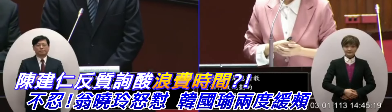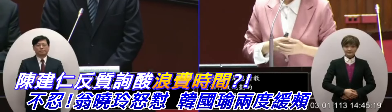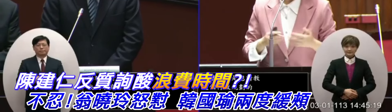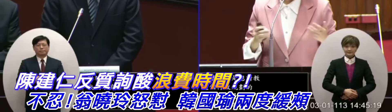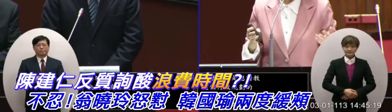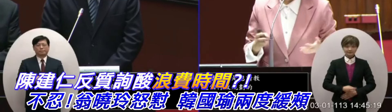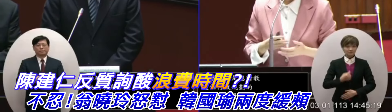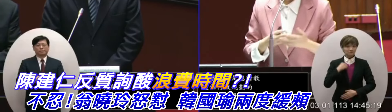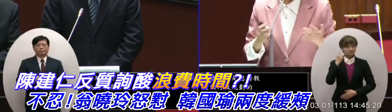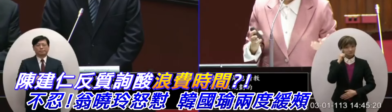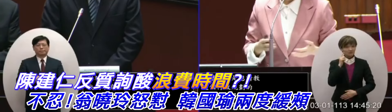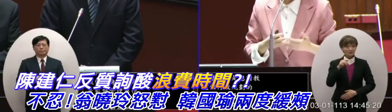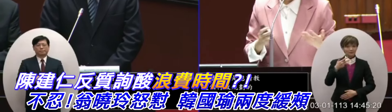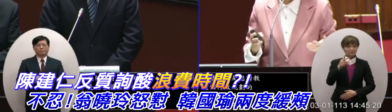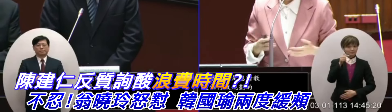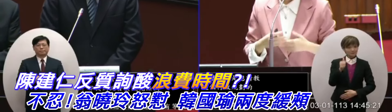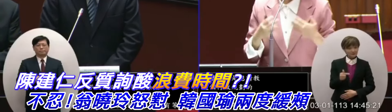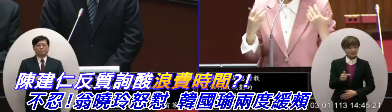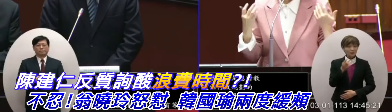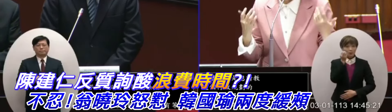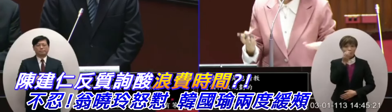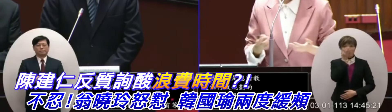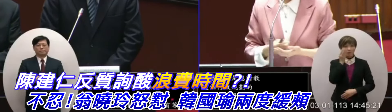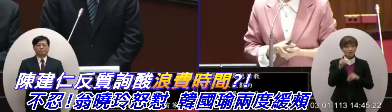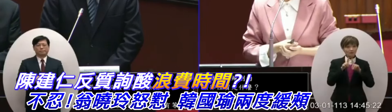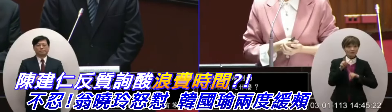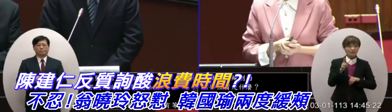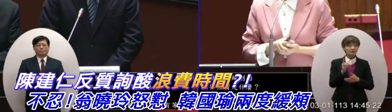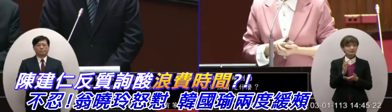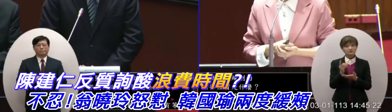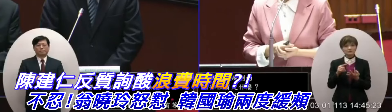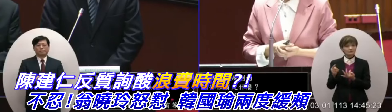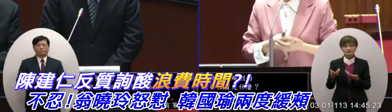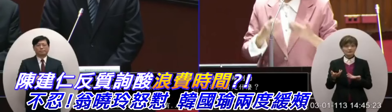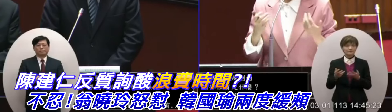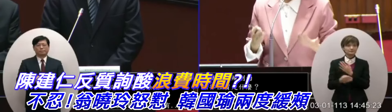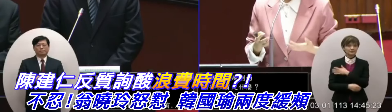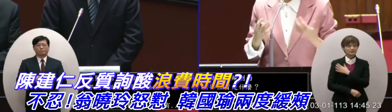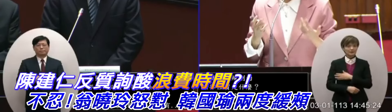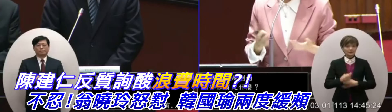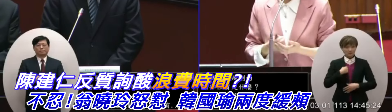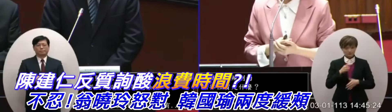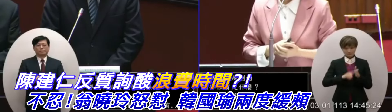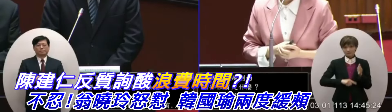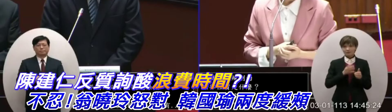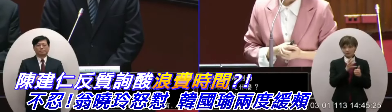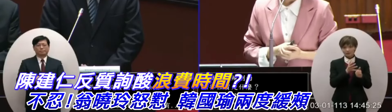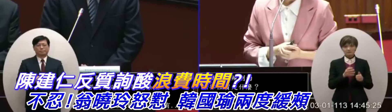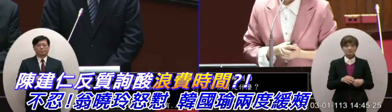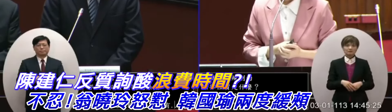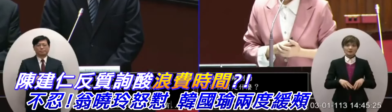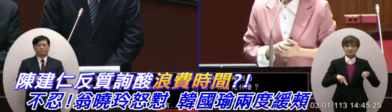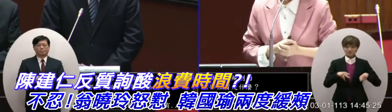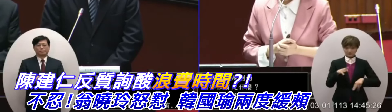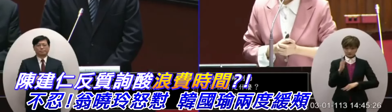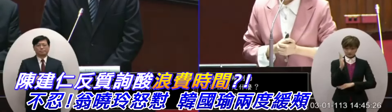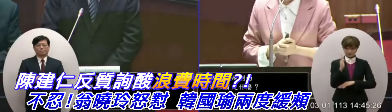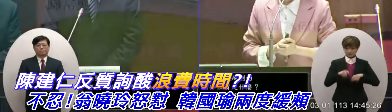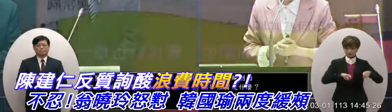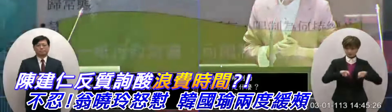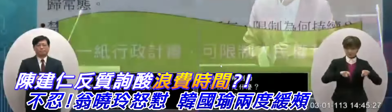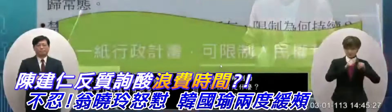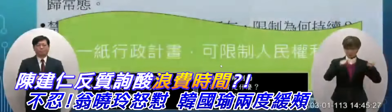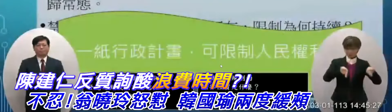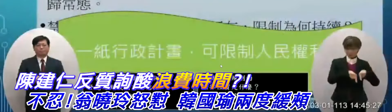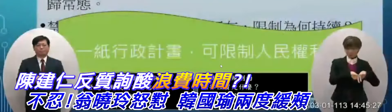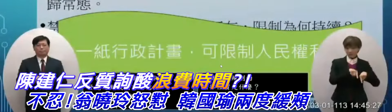个不管是800亿观光逆差还是什么，我现在问的非常简单，就是一纸行政计划，它是法律